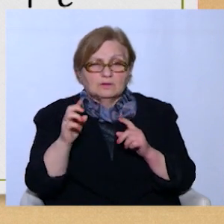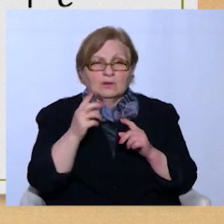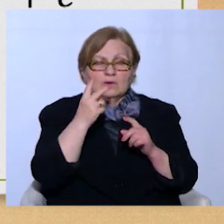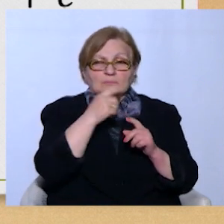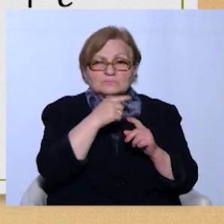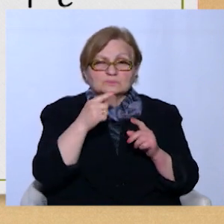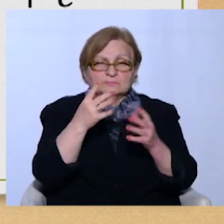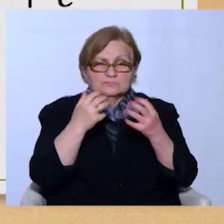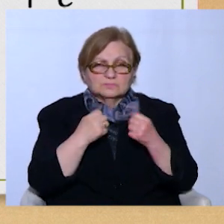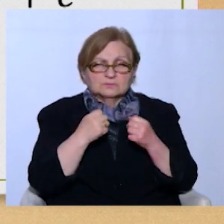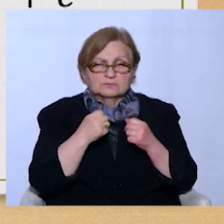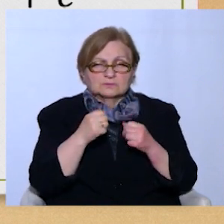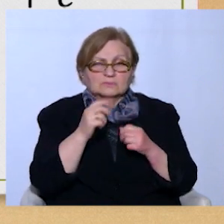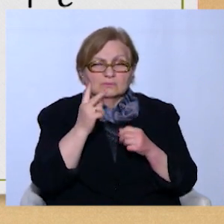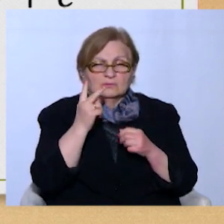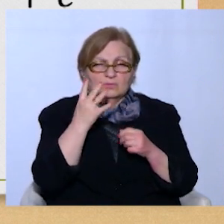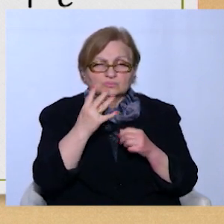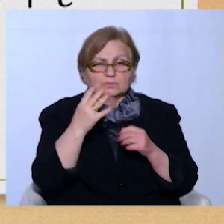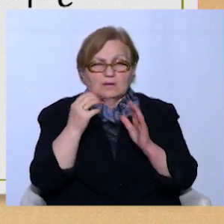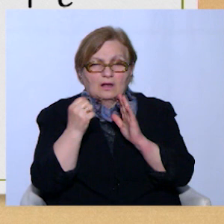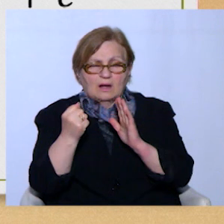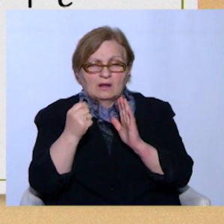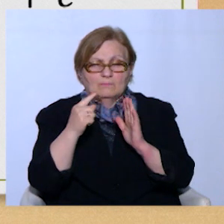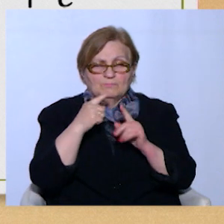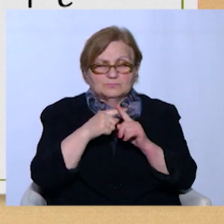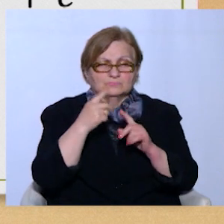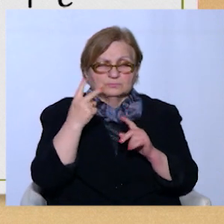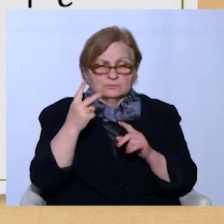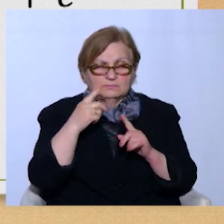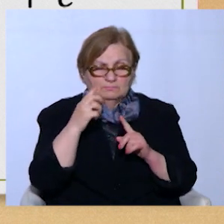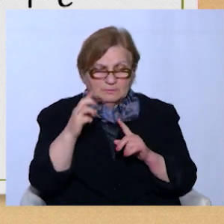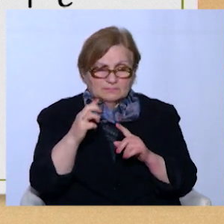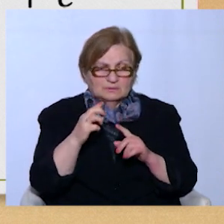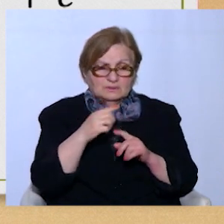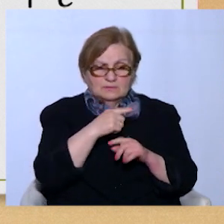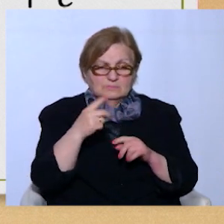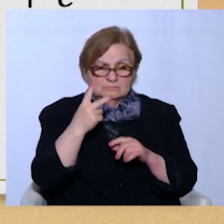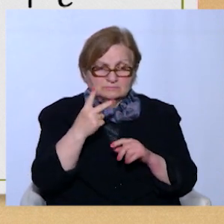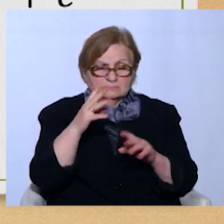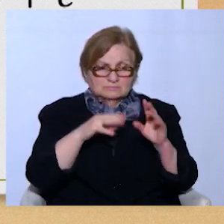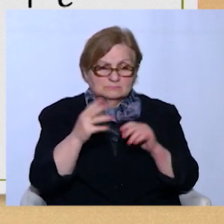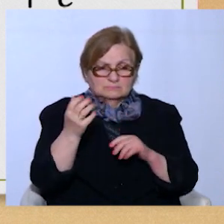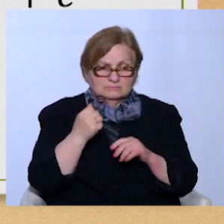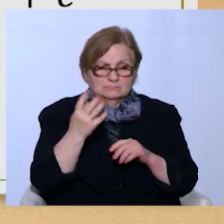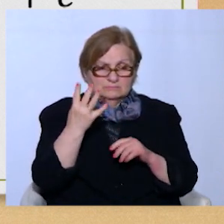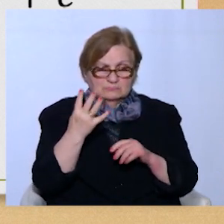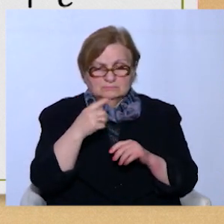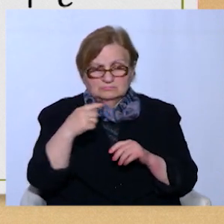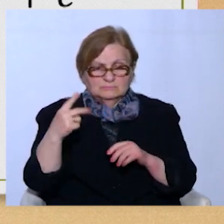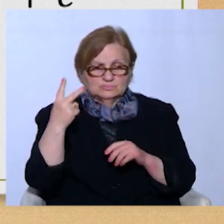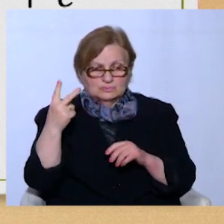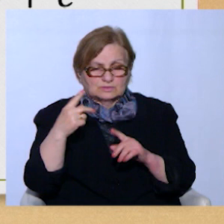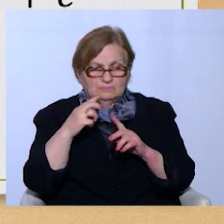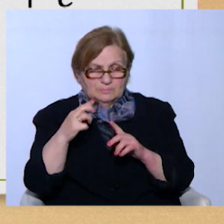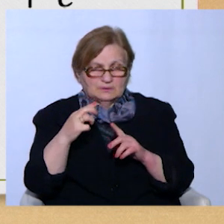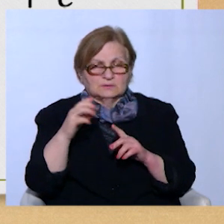2-ის ჩასმით მიიღება ფუნქციის მნიშვნელობა 4a + 2b + c, ხოლო მინუს 2-ის ჩასმით მიიღება 4a - 2b + c